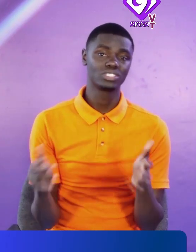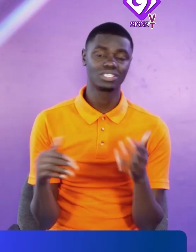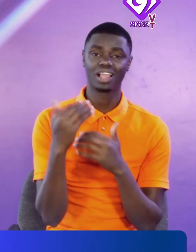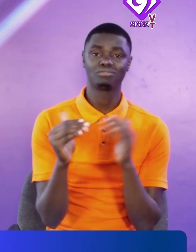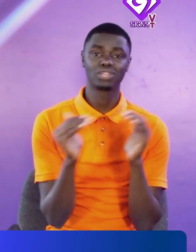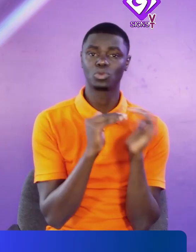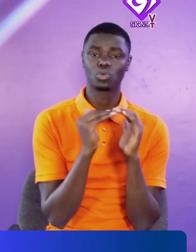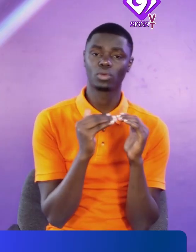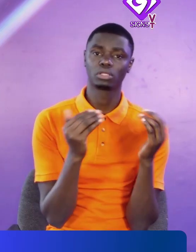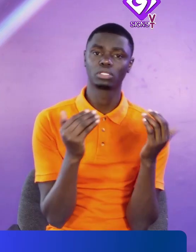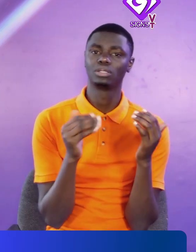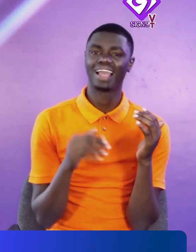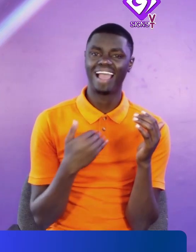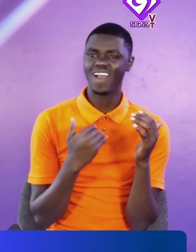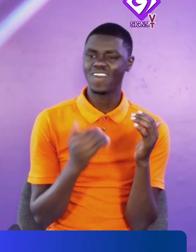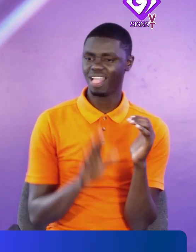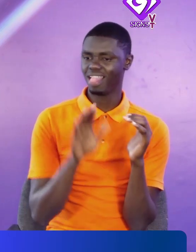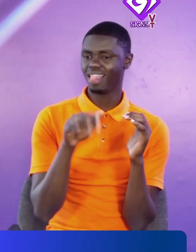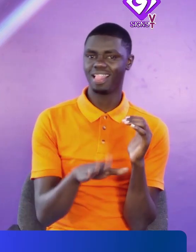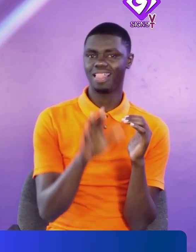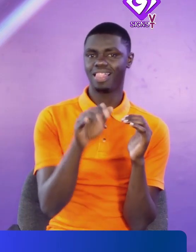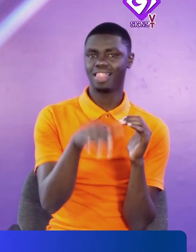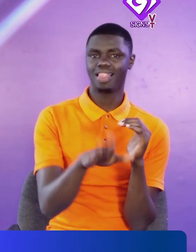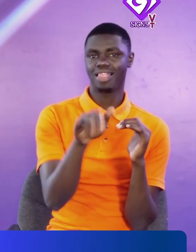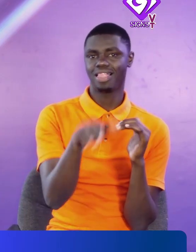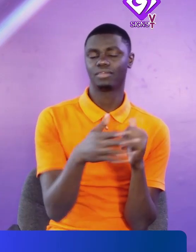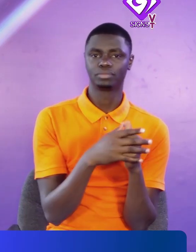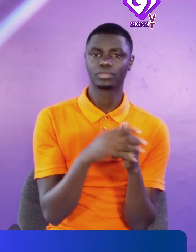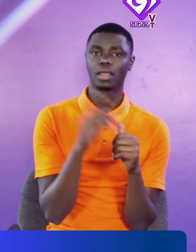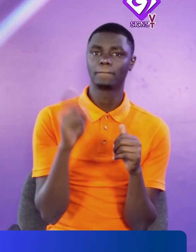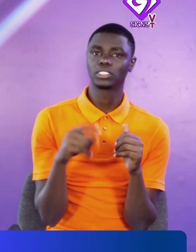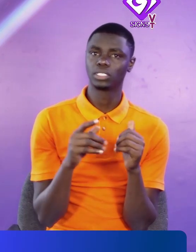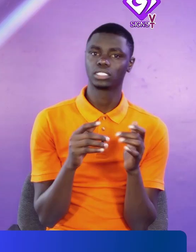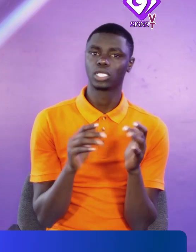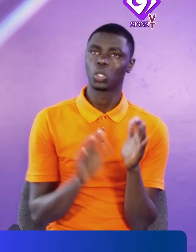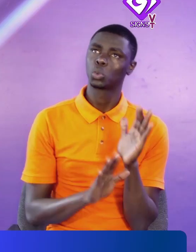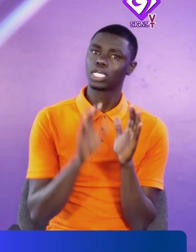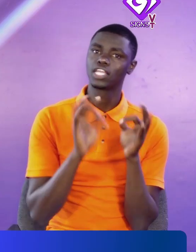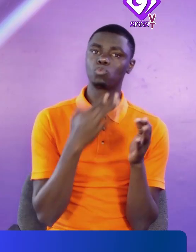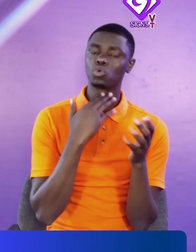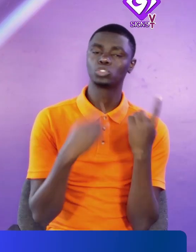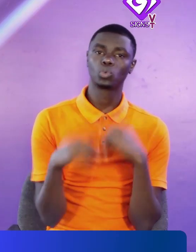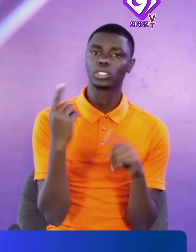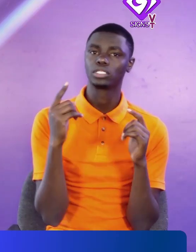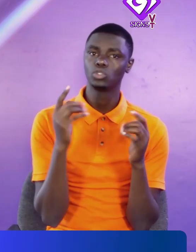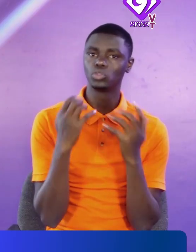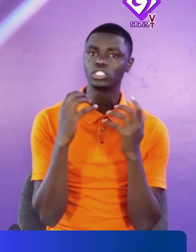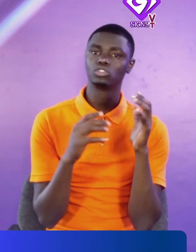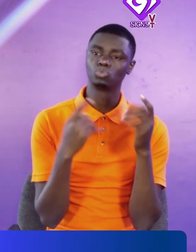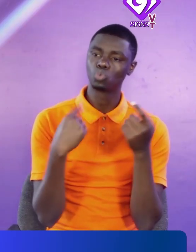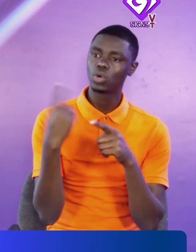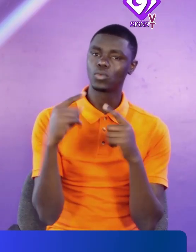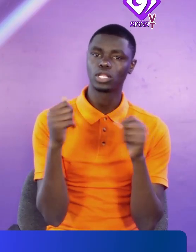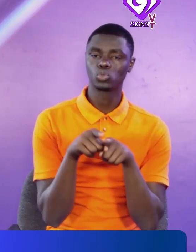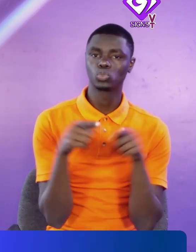kuna inconsistency. Lazima ukue consistent kama unataka kushinda ligi na kama unataka kuchallenge PSG manze.